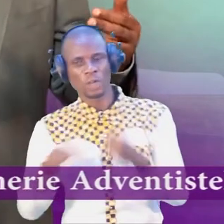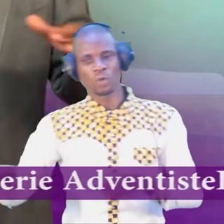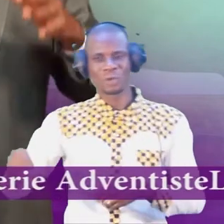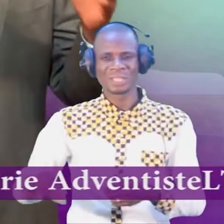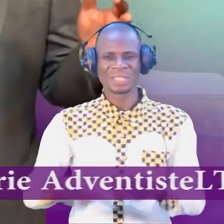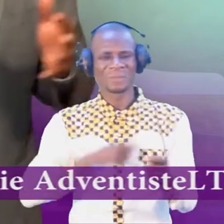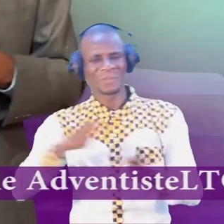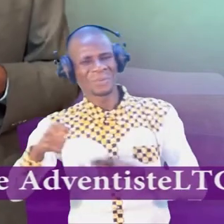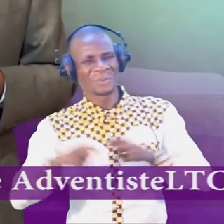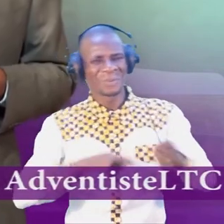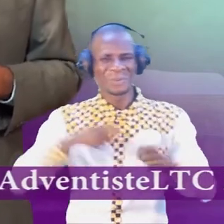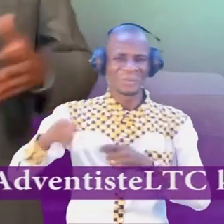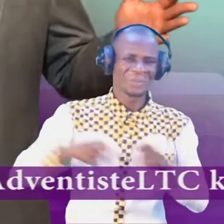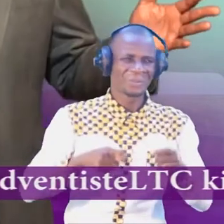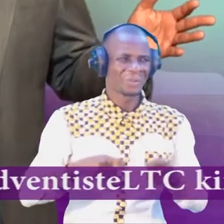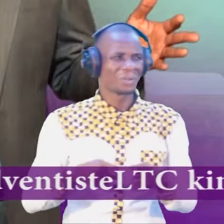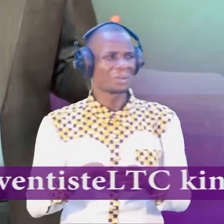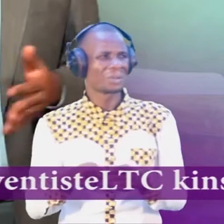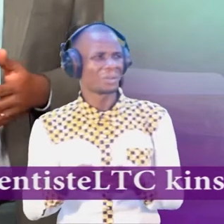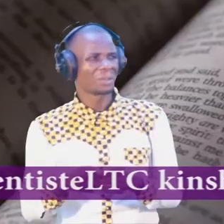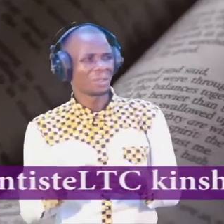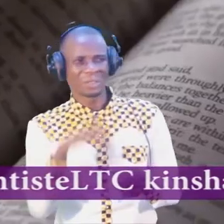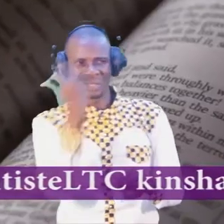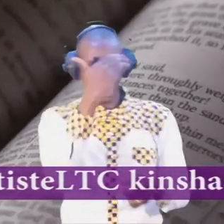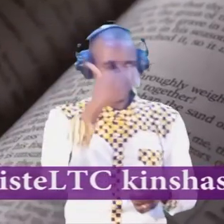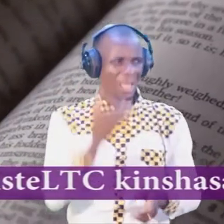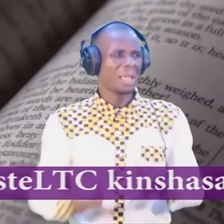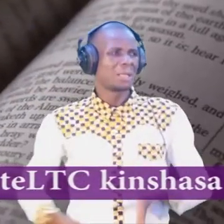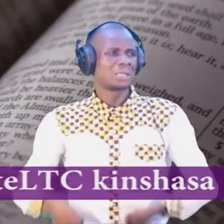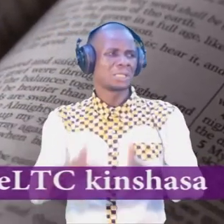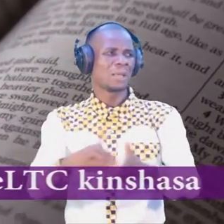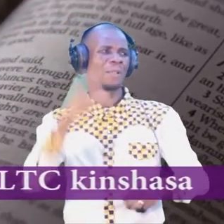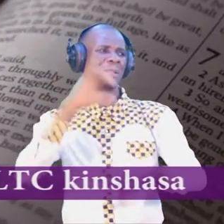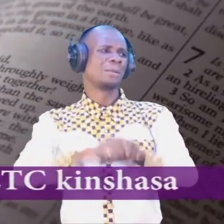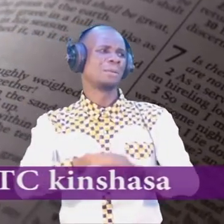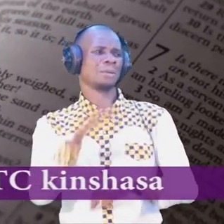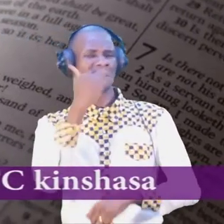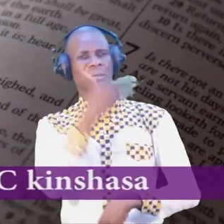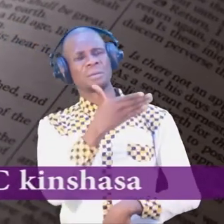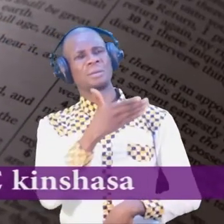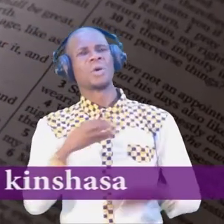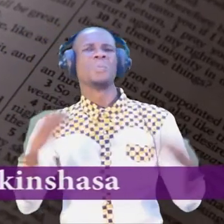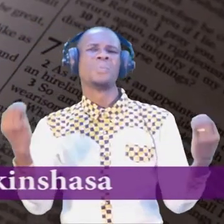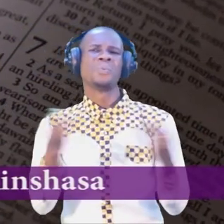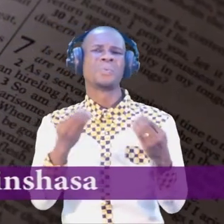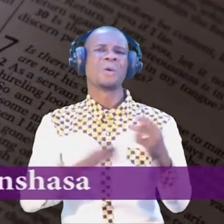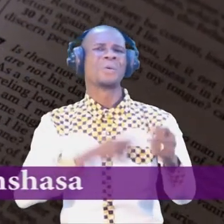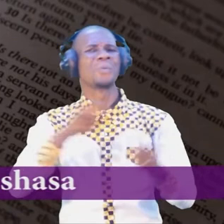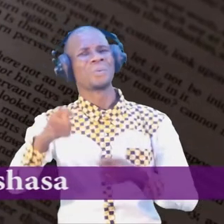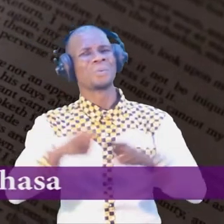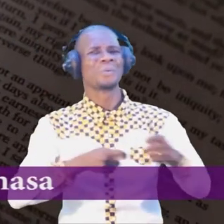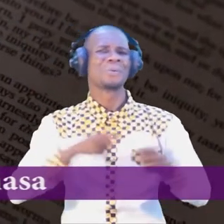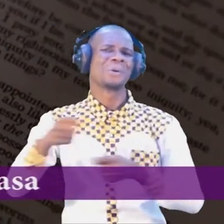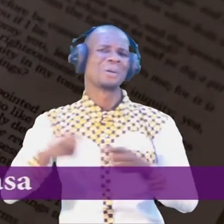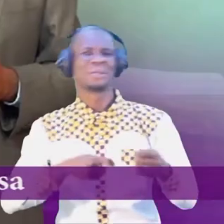Watu wengine wanahubiri kwamba sheria za Mungu zinawasaidia watu wawe na tabia nzuri hazina tena nafasi.